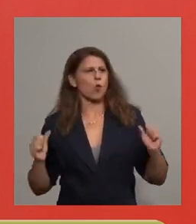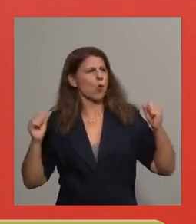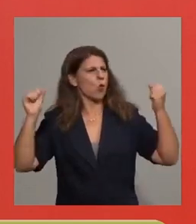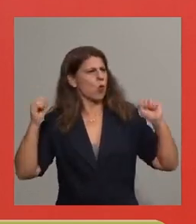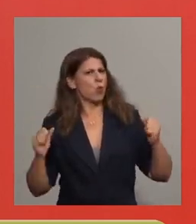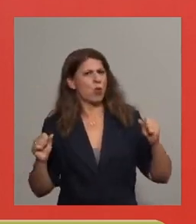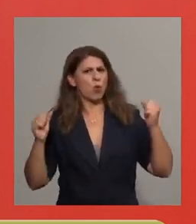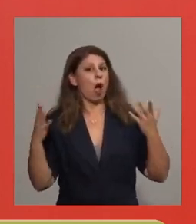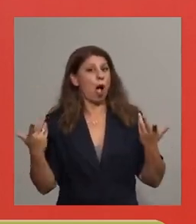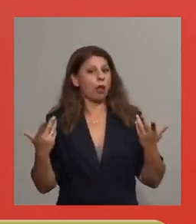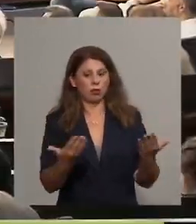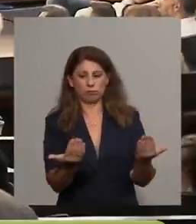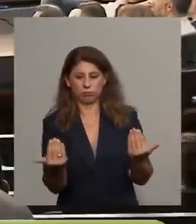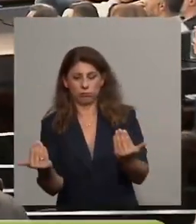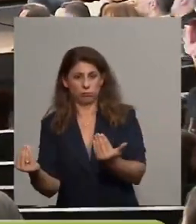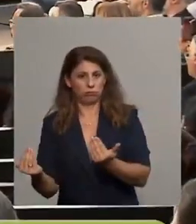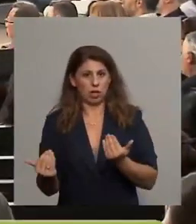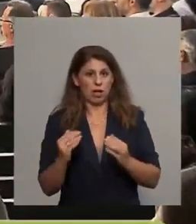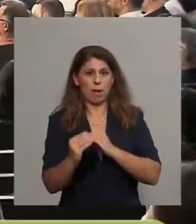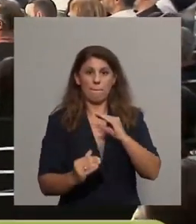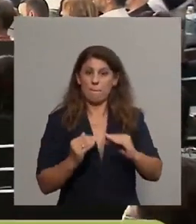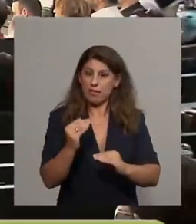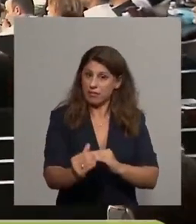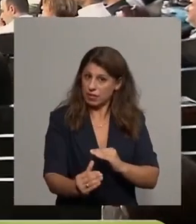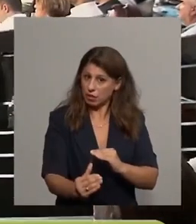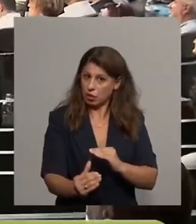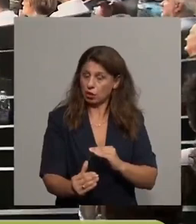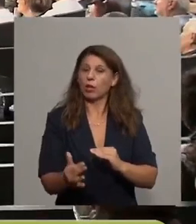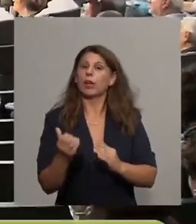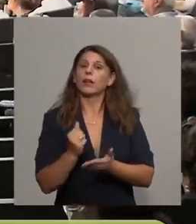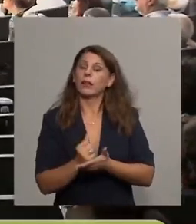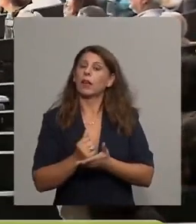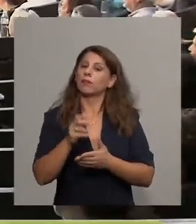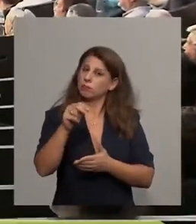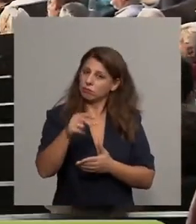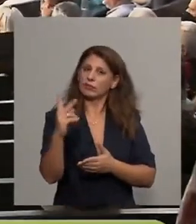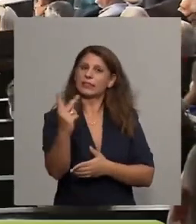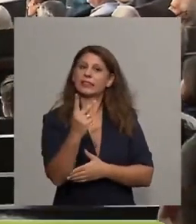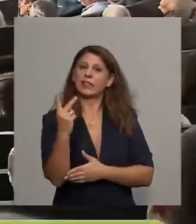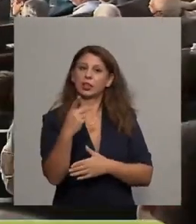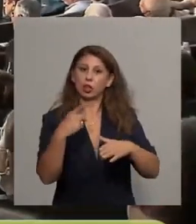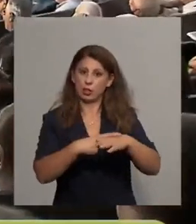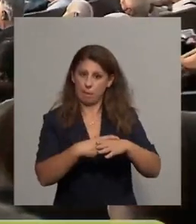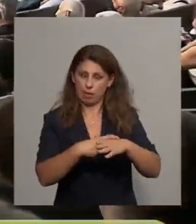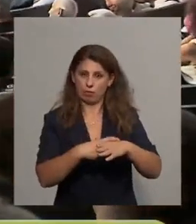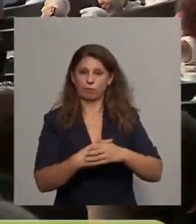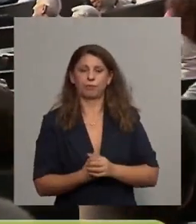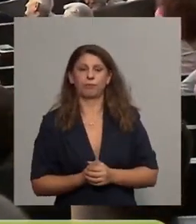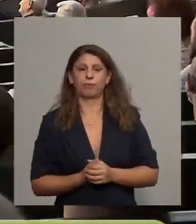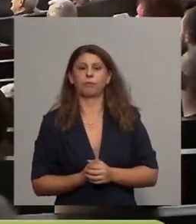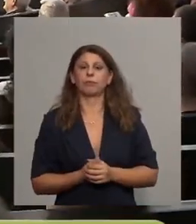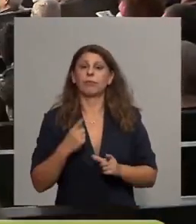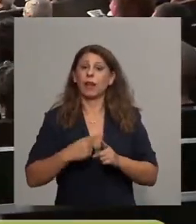ότι σχετικά με την προσέλκυση επενδύσεων και την αξιοποίηση των κοινοτικών ταμείων, η